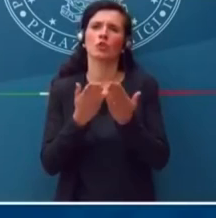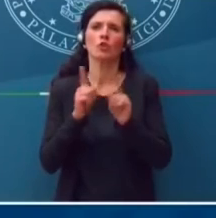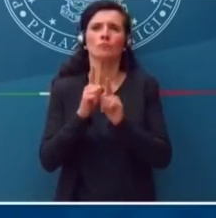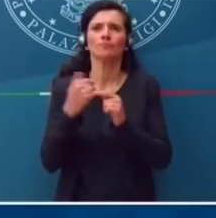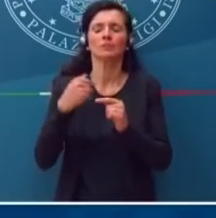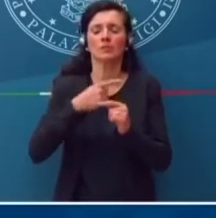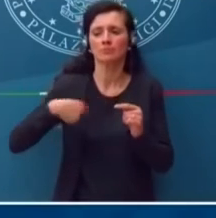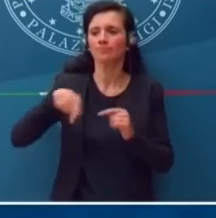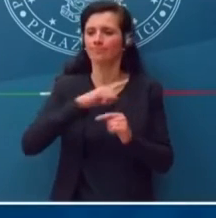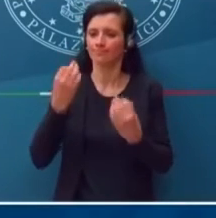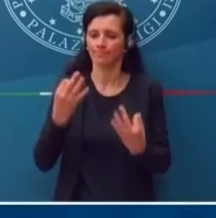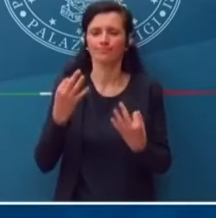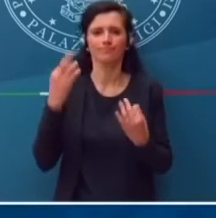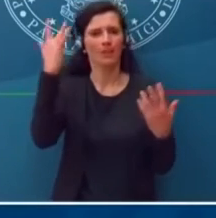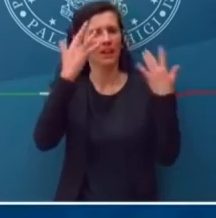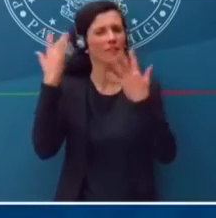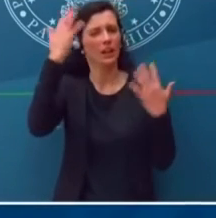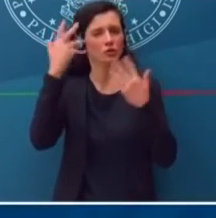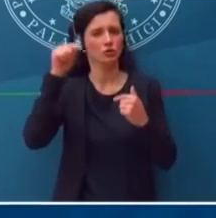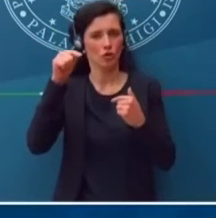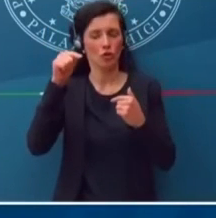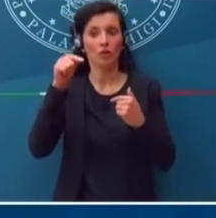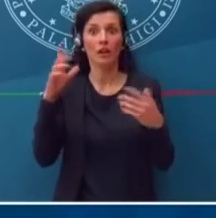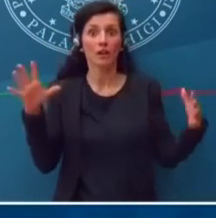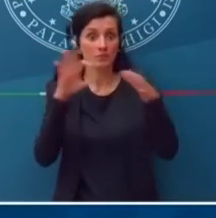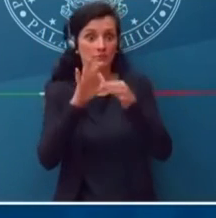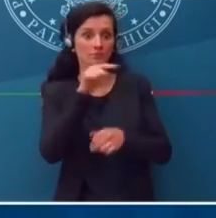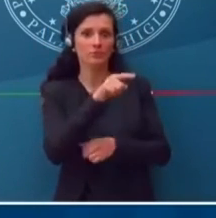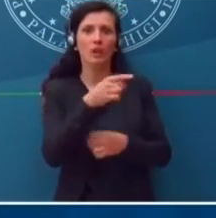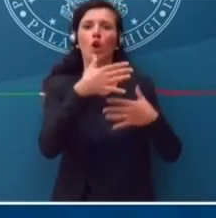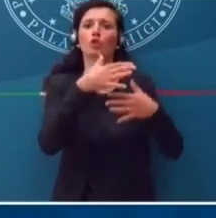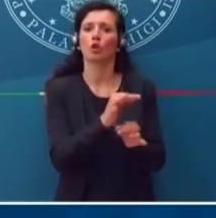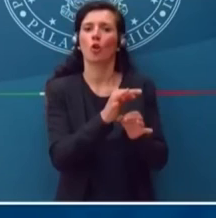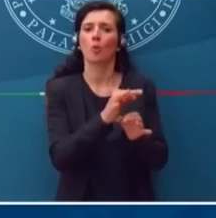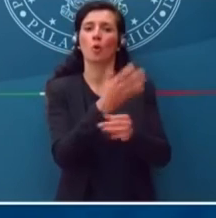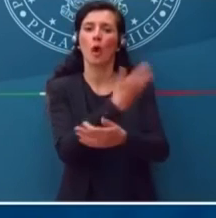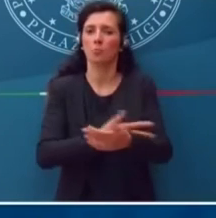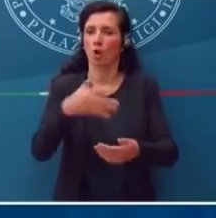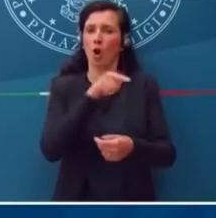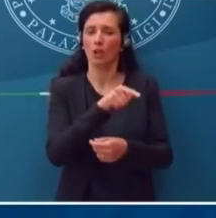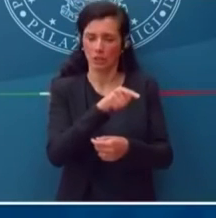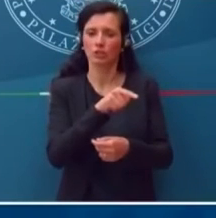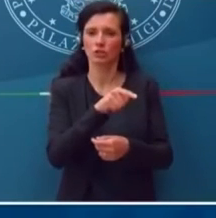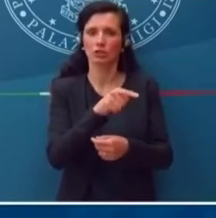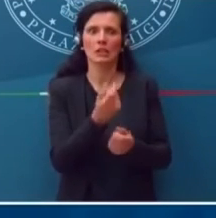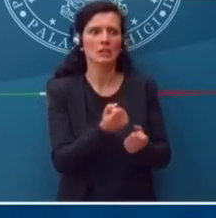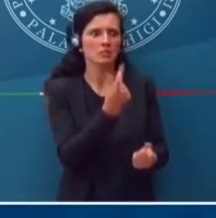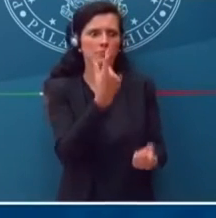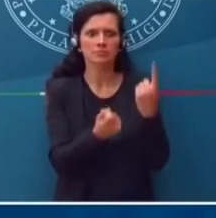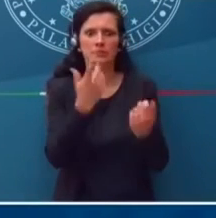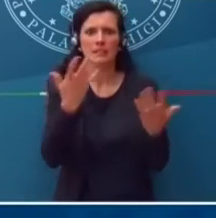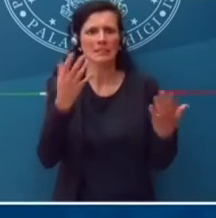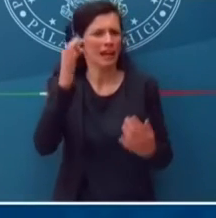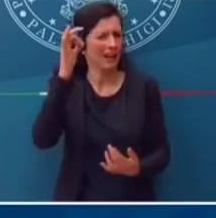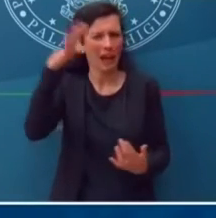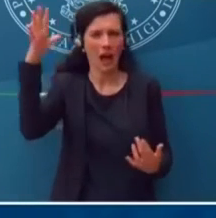sono state fatte per gli eventi tromboembolici inusuali per la popolazione